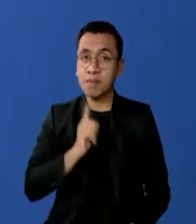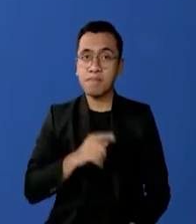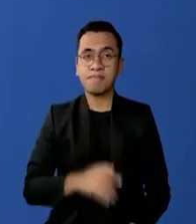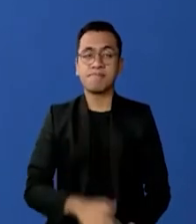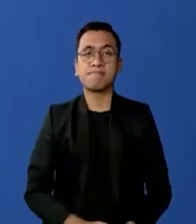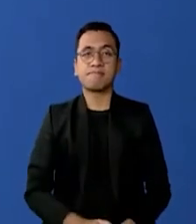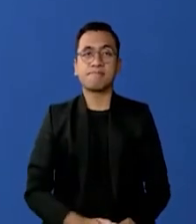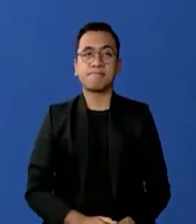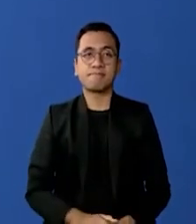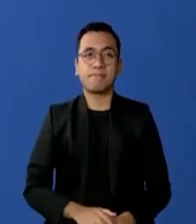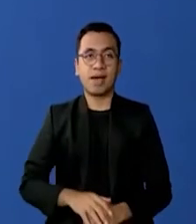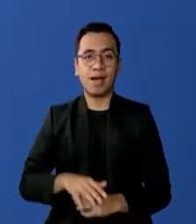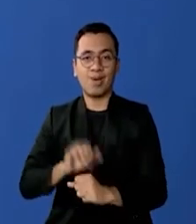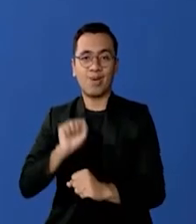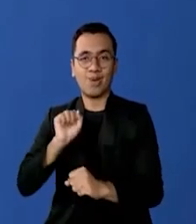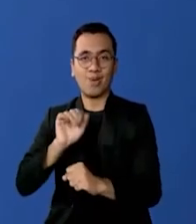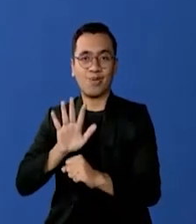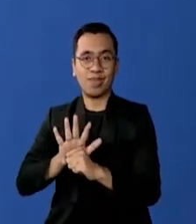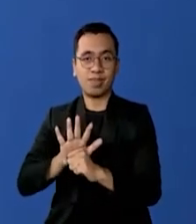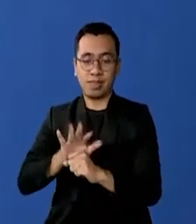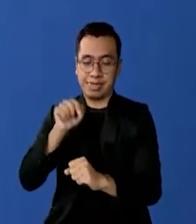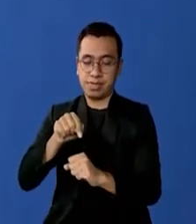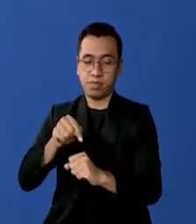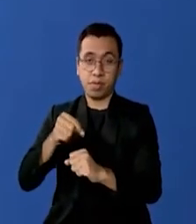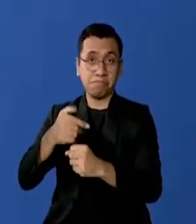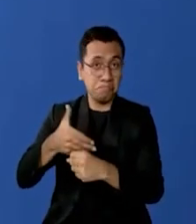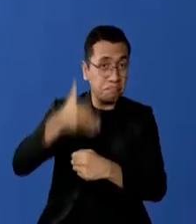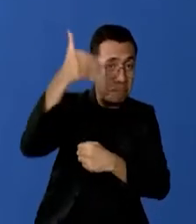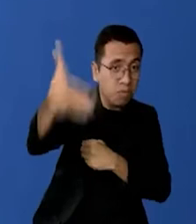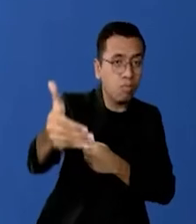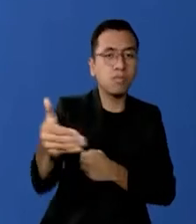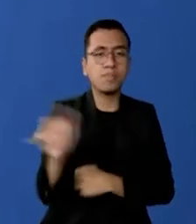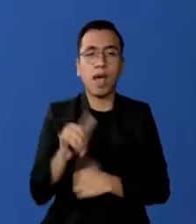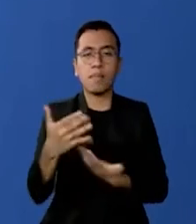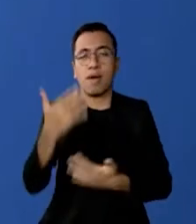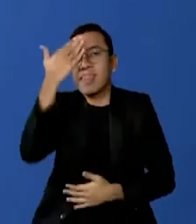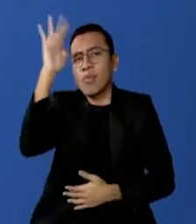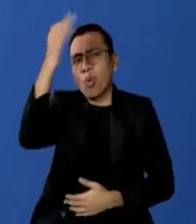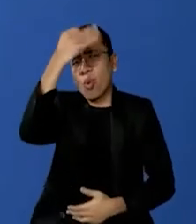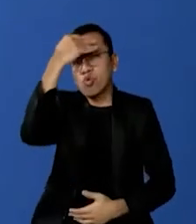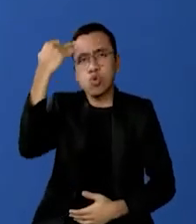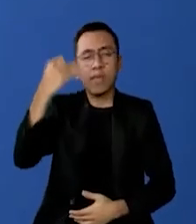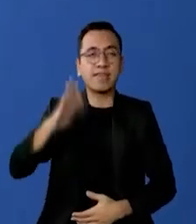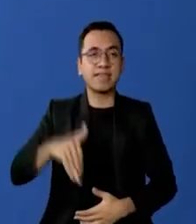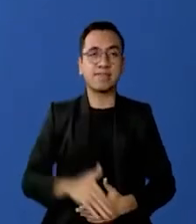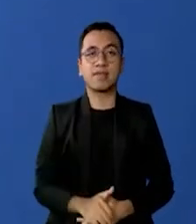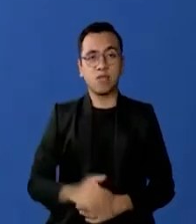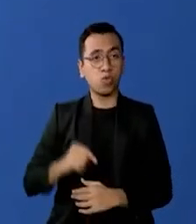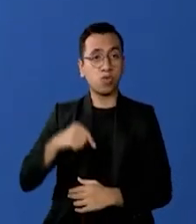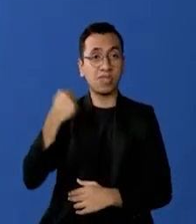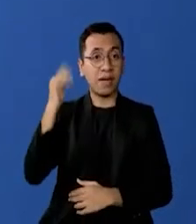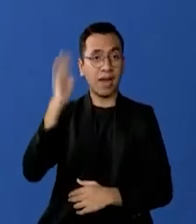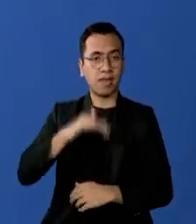panjangnya untuk Opick itu masih banyak yang belum kita ketahui tapi setiap hari caranya akan ada hal yang baru yang kita pelajari